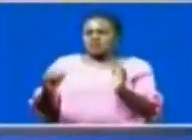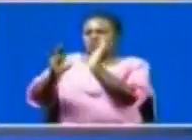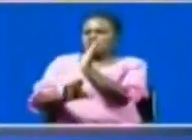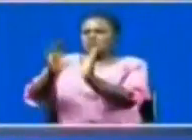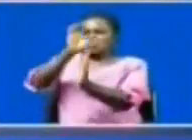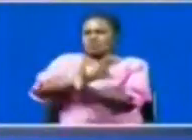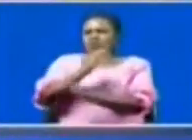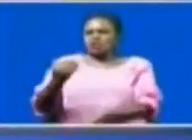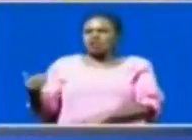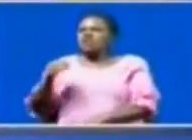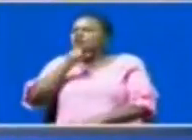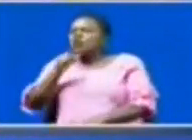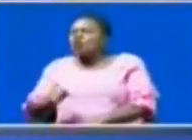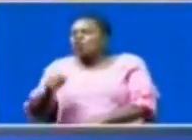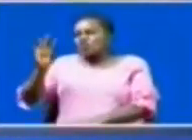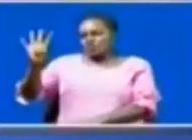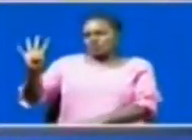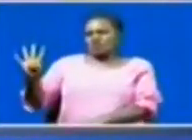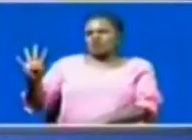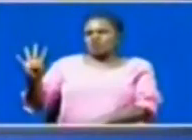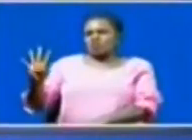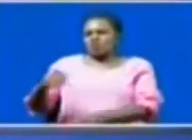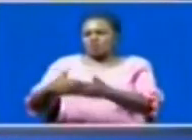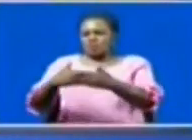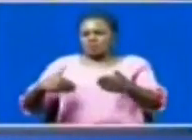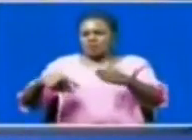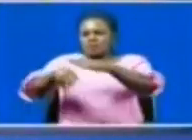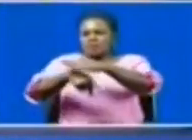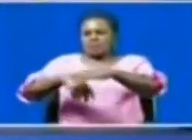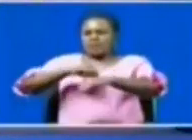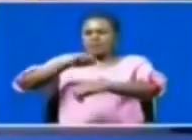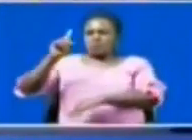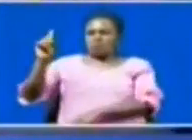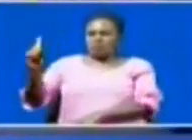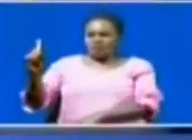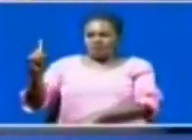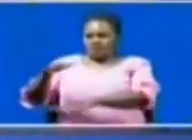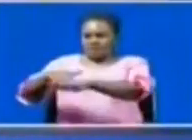lenye watoto walio na umri wa miaka 4 linaitwa pre-primary 1 kwa Kiingereza.